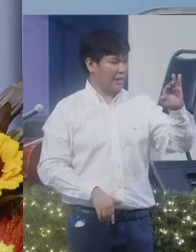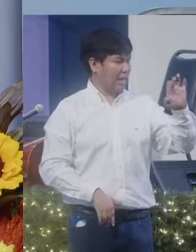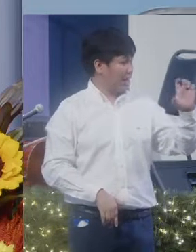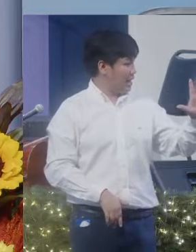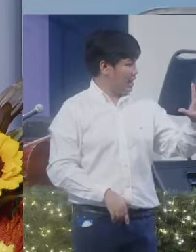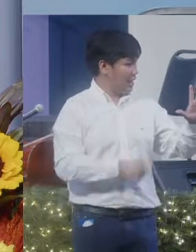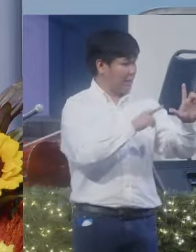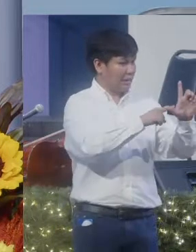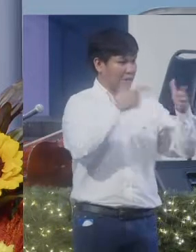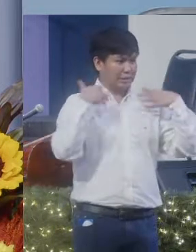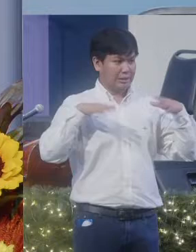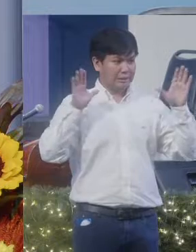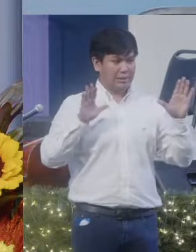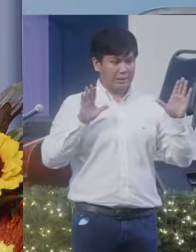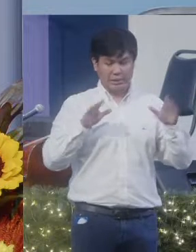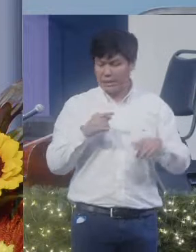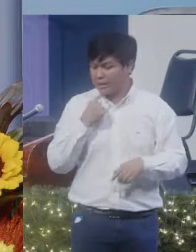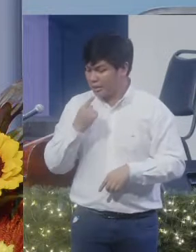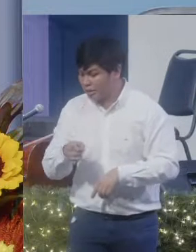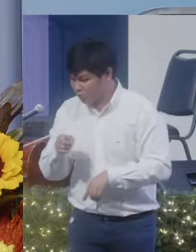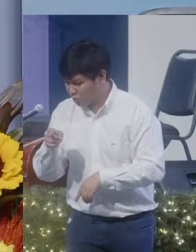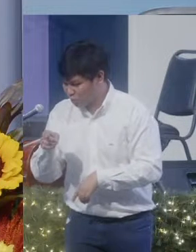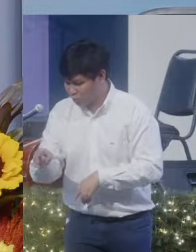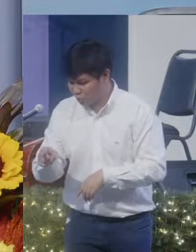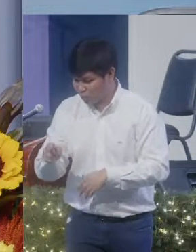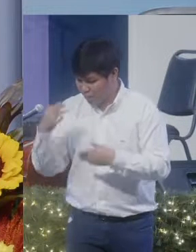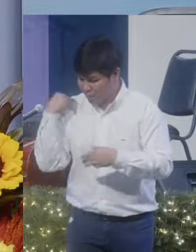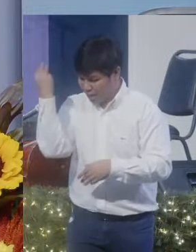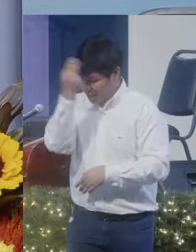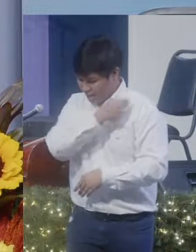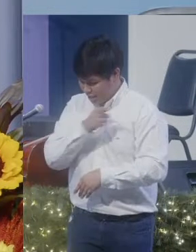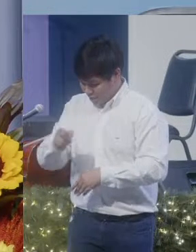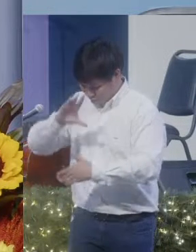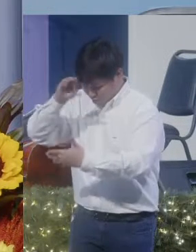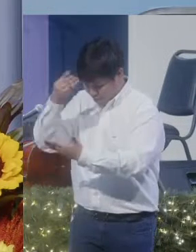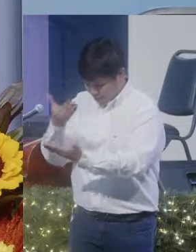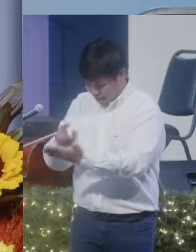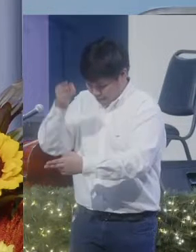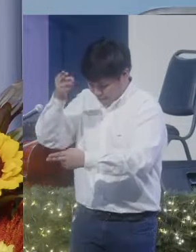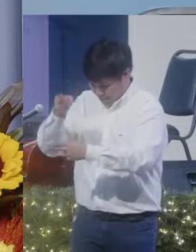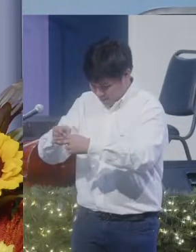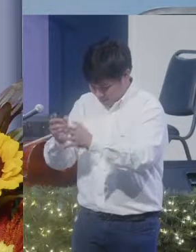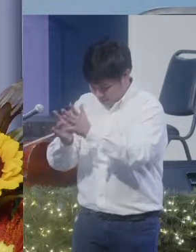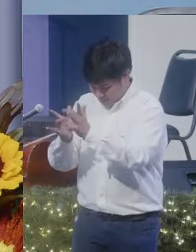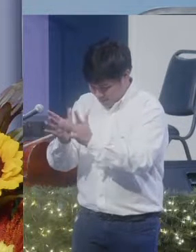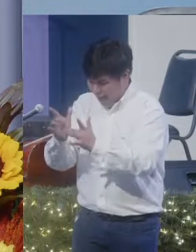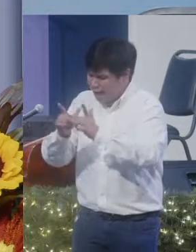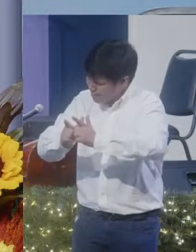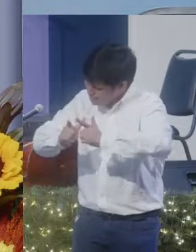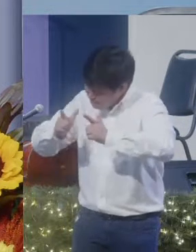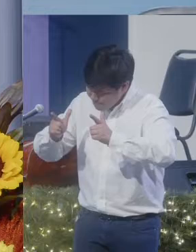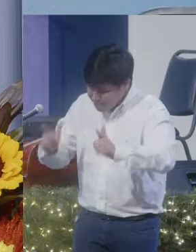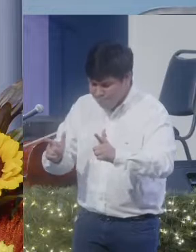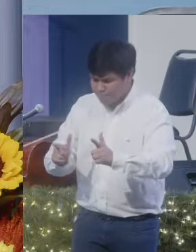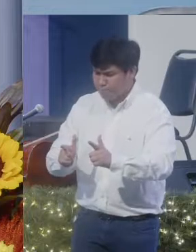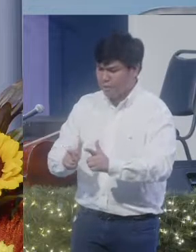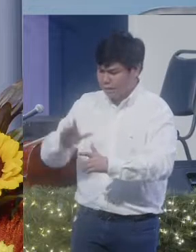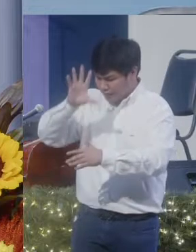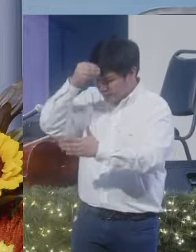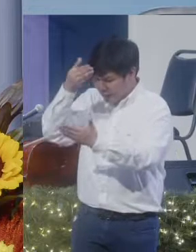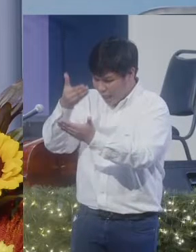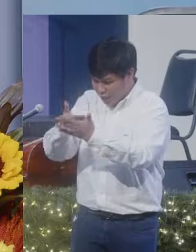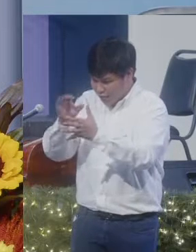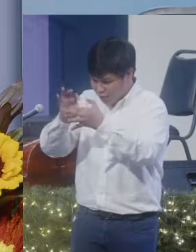a son, and you shall call his name Jesus. He will be great and will be called the Son of the